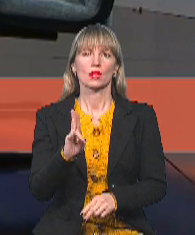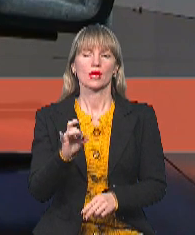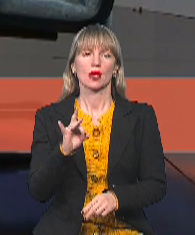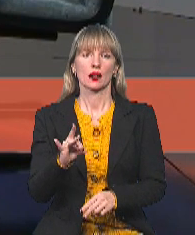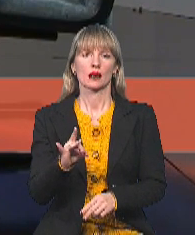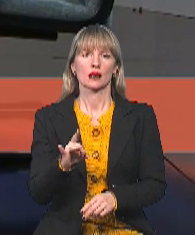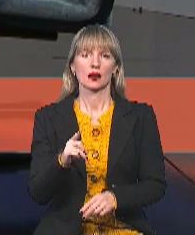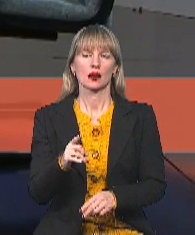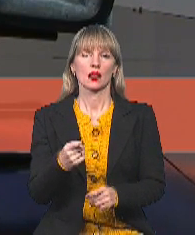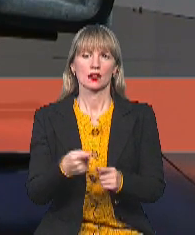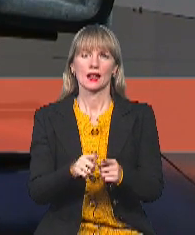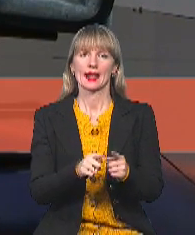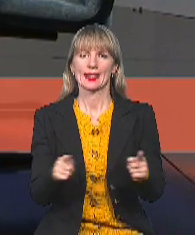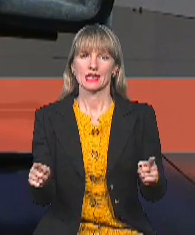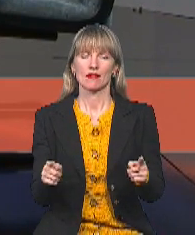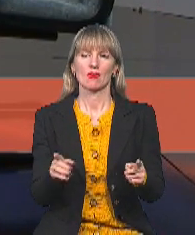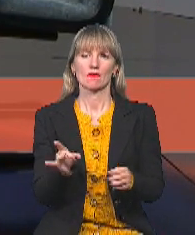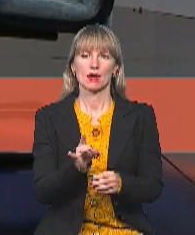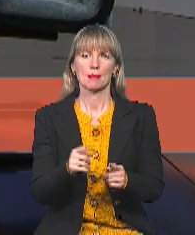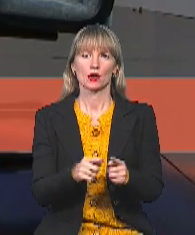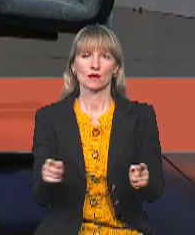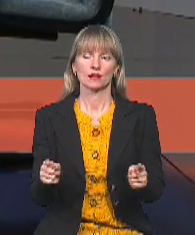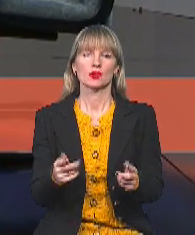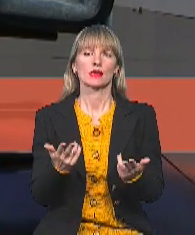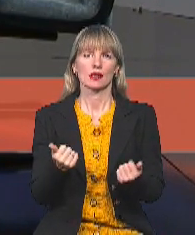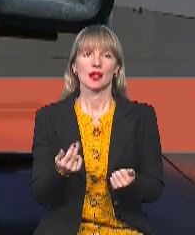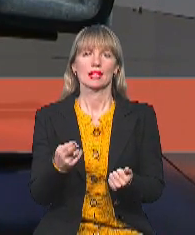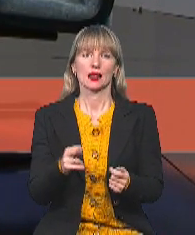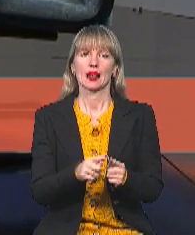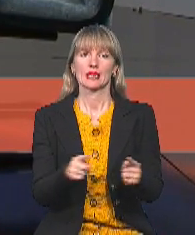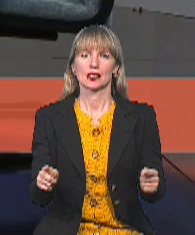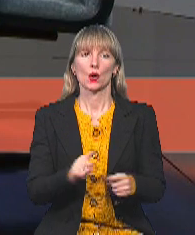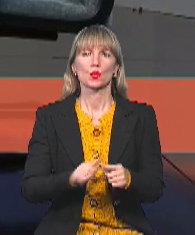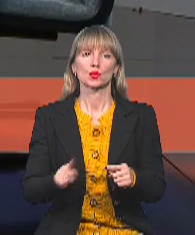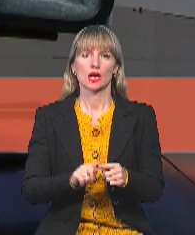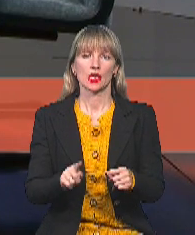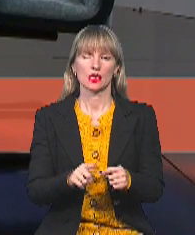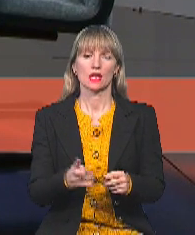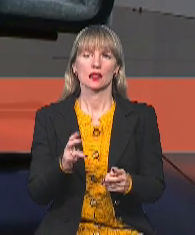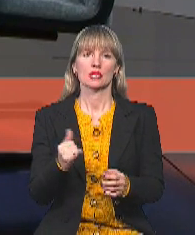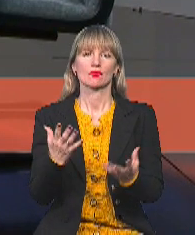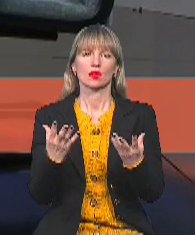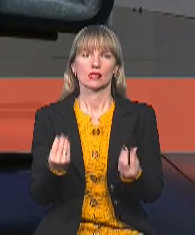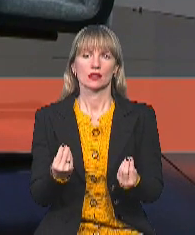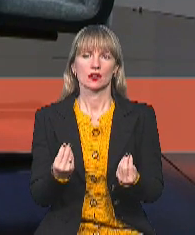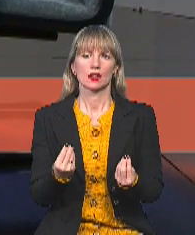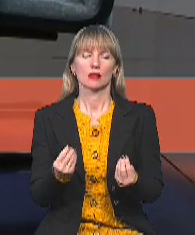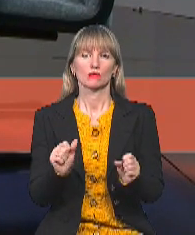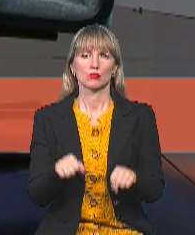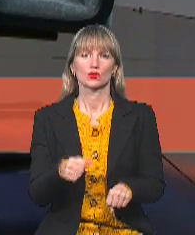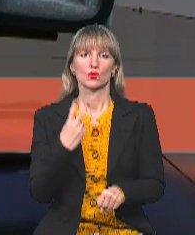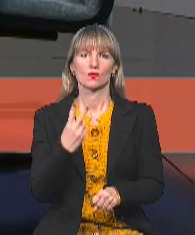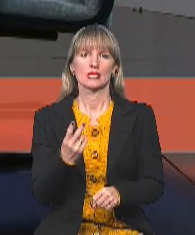лінійного вимірювача. Да, для лінійного ускорителя, да. На сьогоднішній день, як ви можете